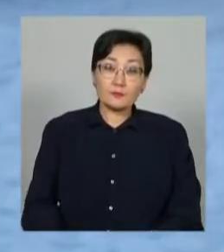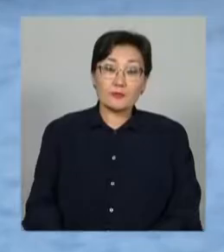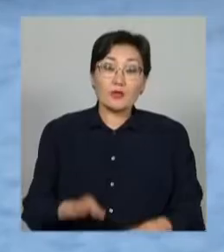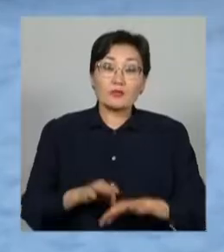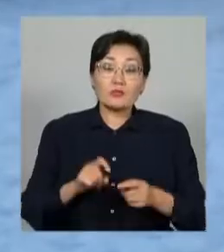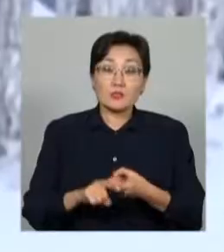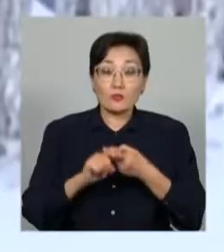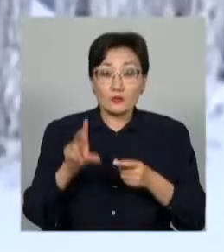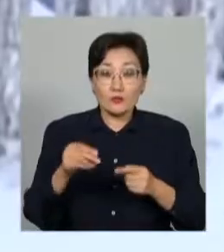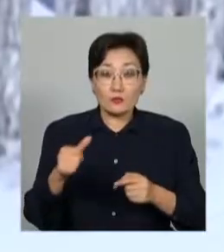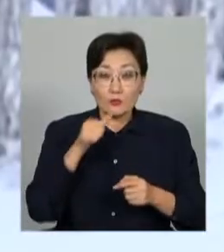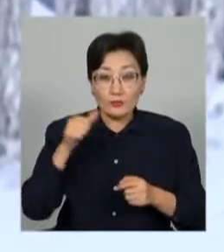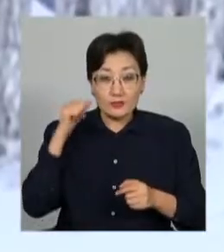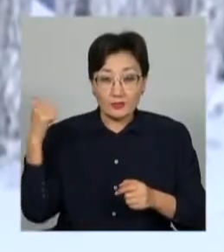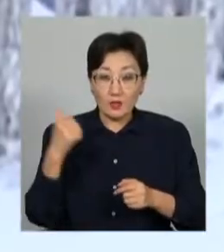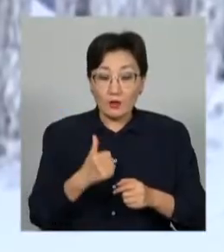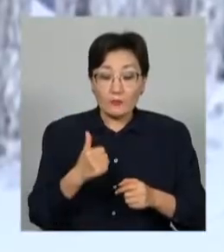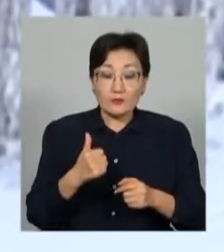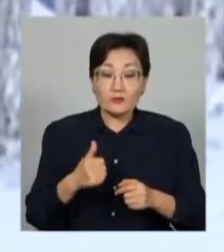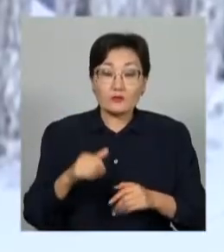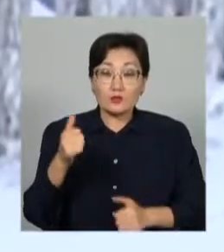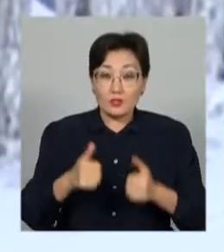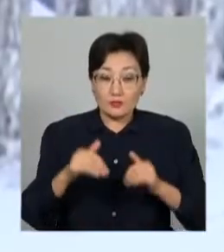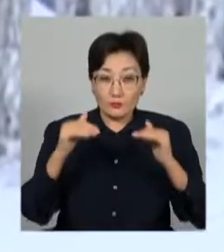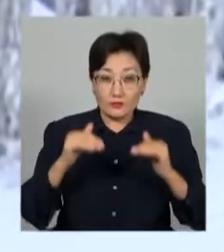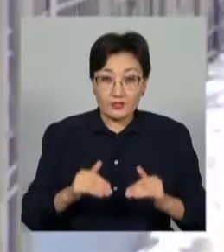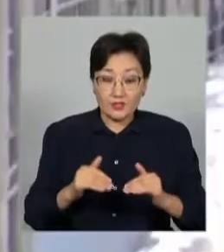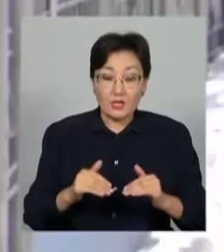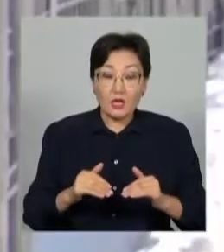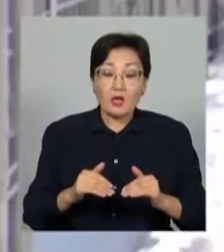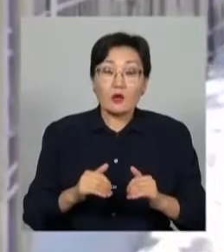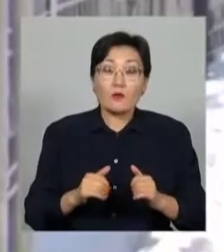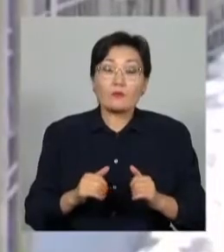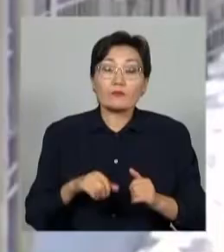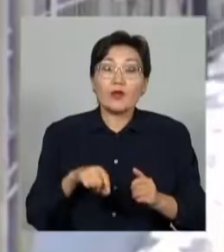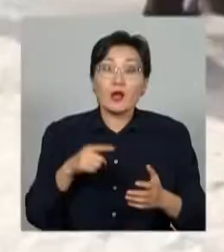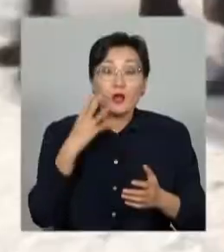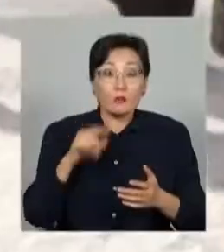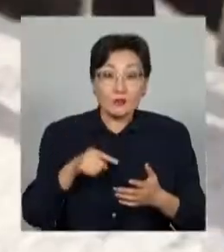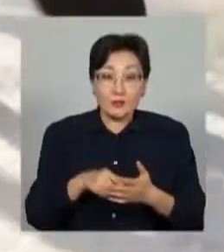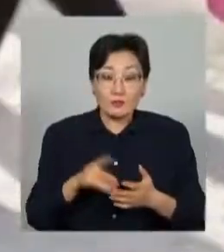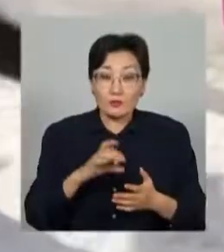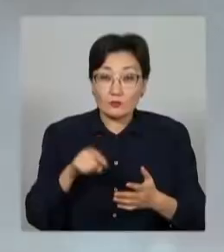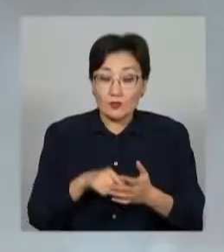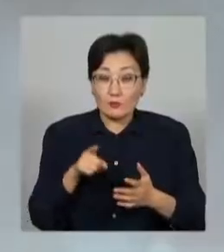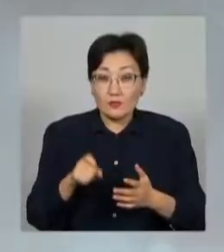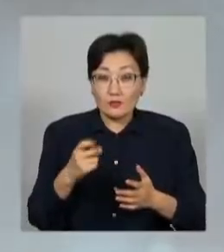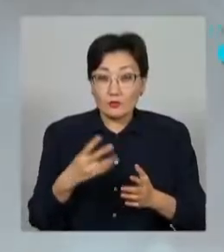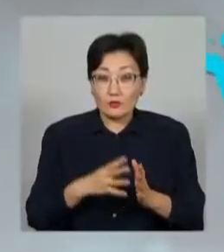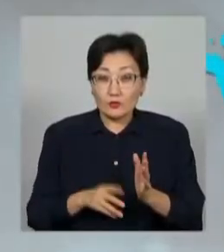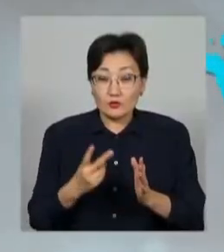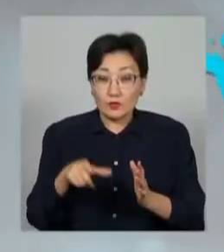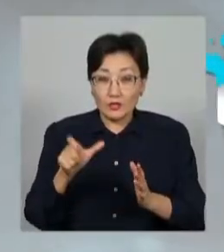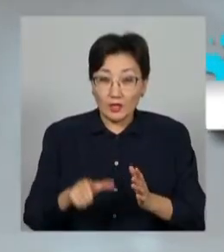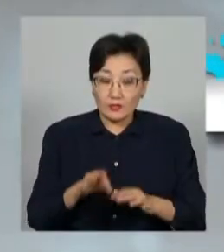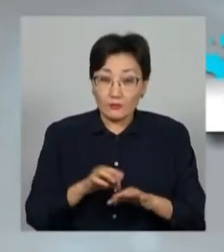Ауруға шалдыққандар саны өткен аптамен салыстырғанда төмен деген. Антирейтинг басында Алматы тұр. Елордада 1194 адам